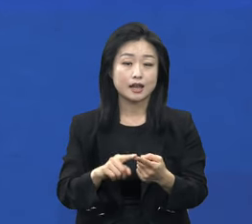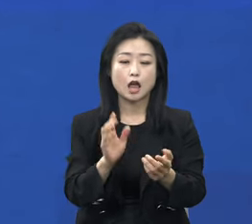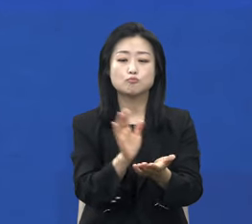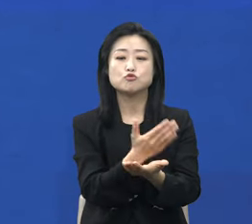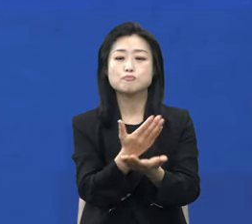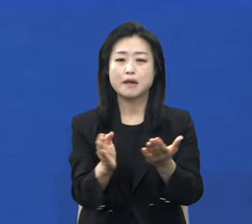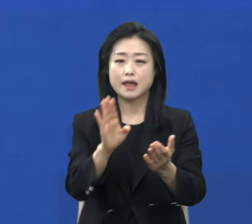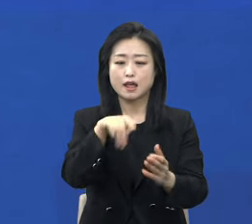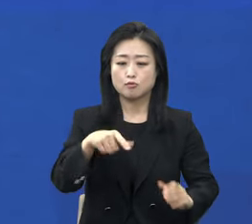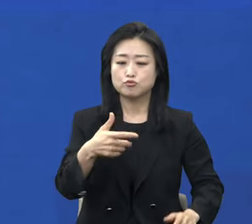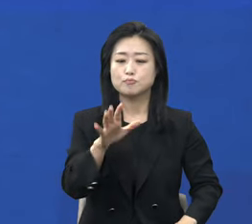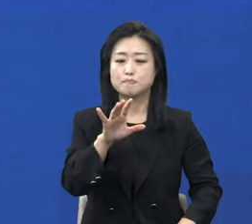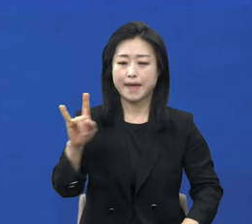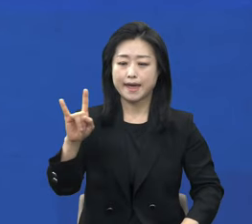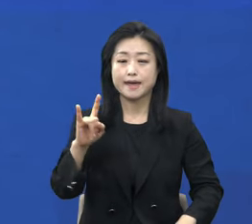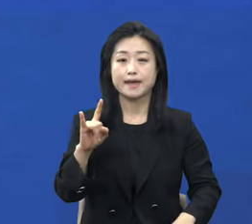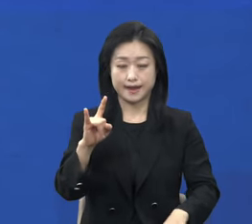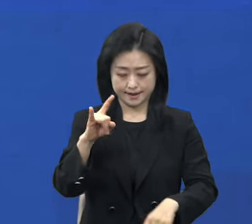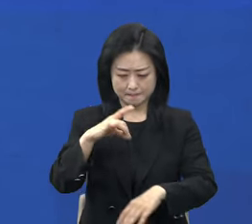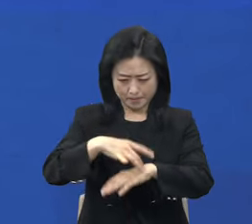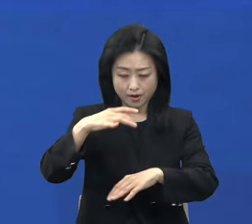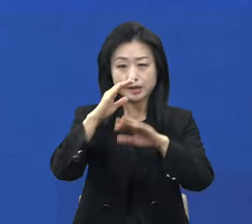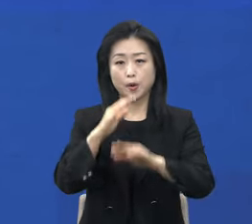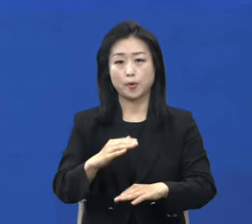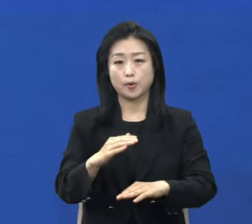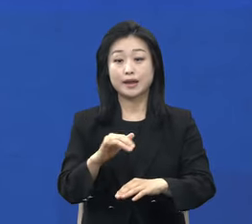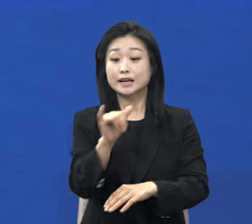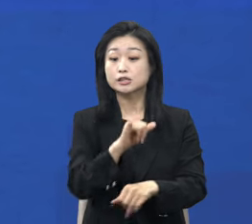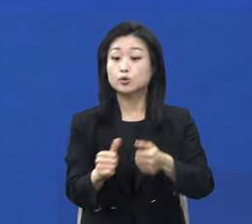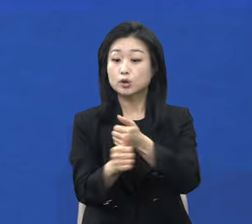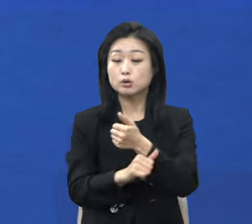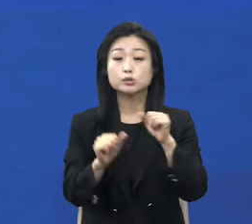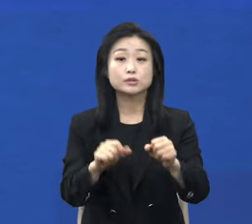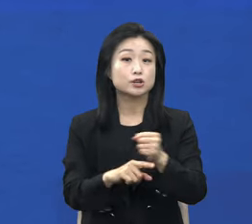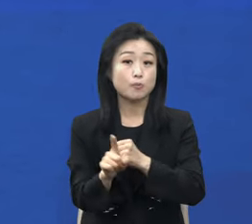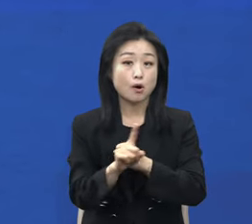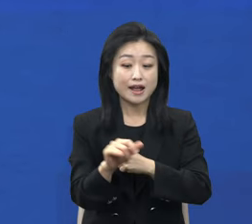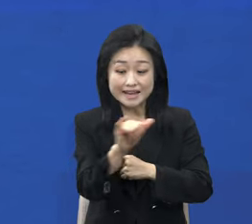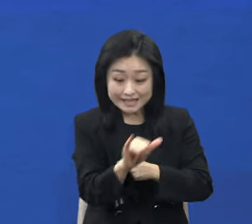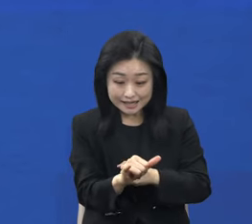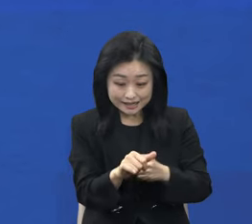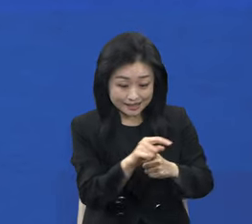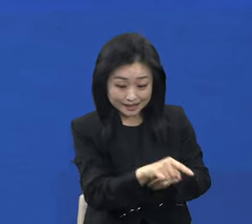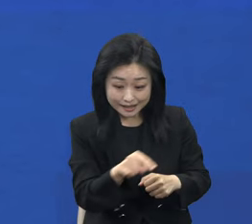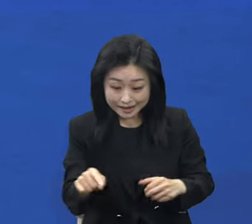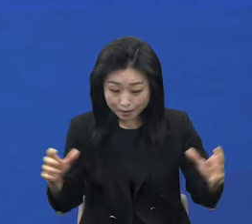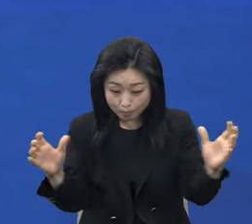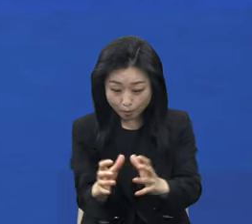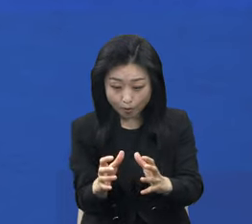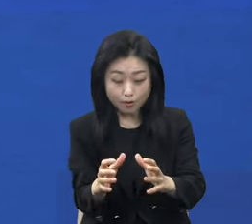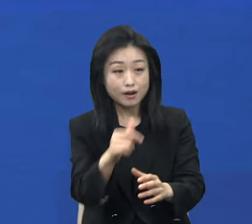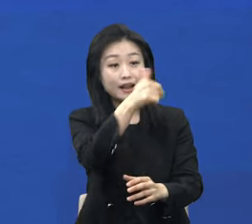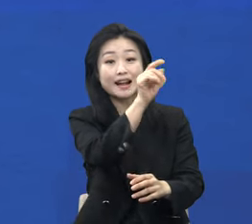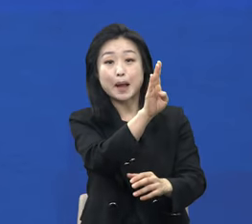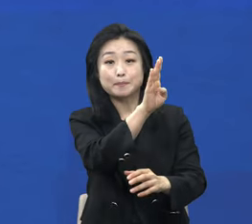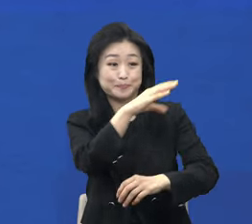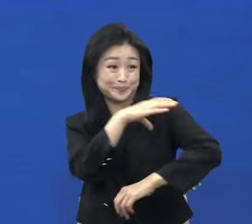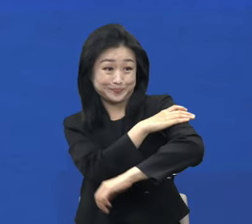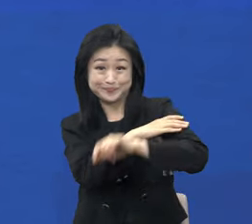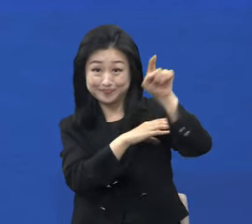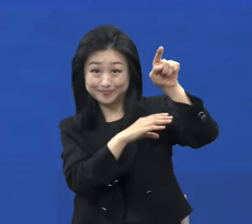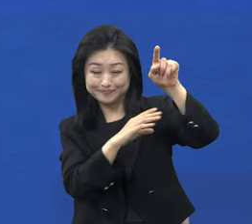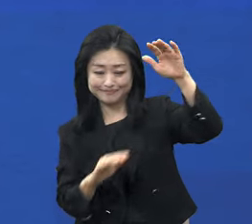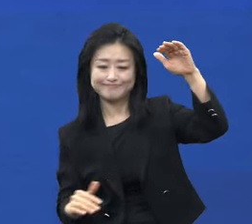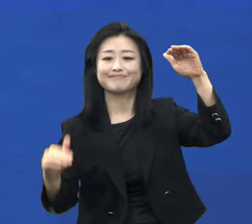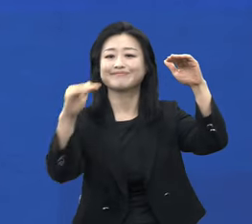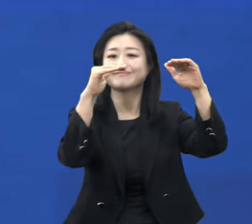핵심이라고 생각하고, 을지로위원회가 존재하는 이유는 을들의 힘을 뭉쳐서 갑하고 대등하게 상생할 수 있도록